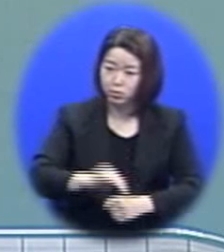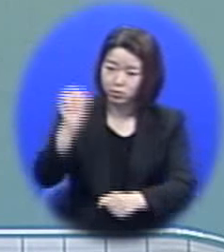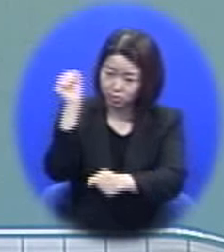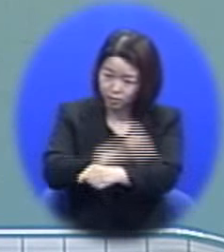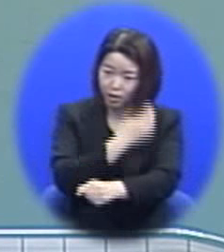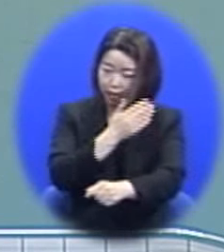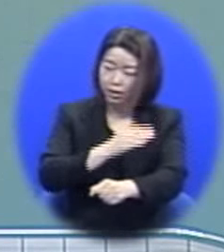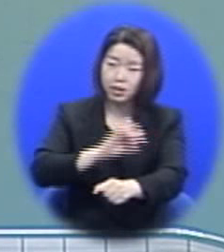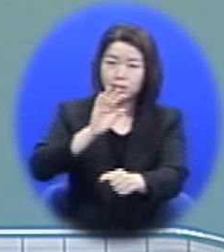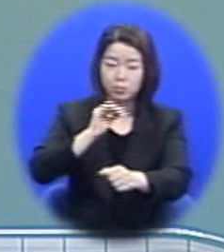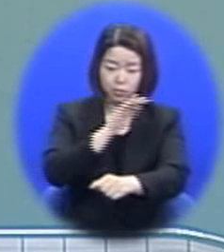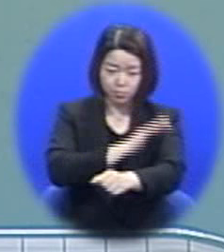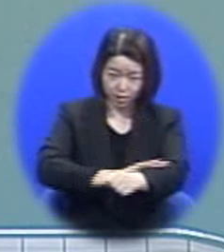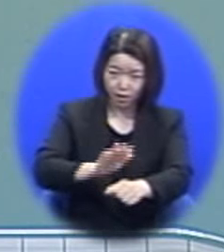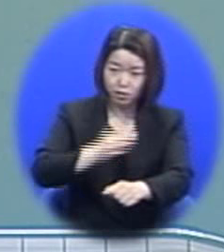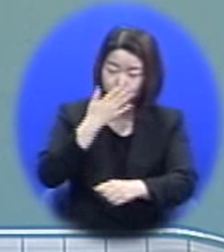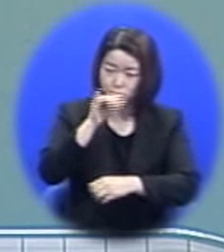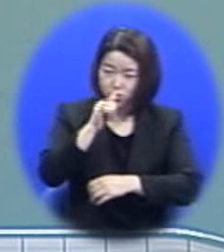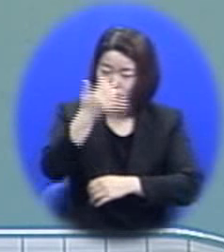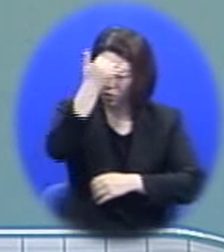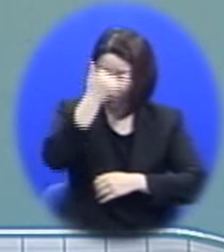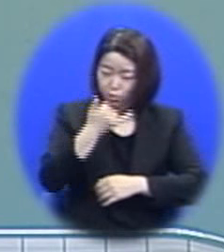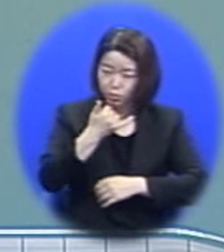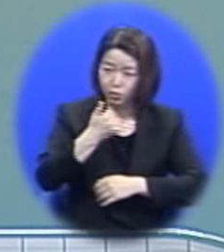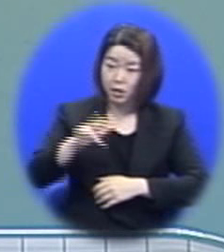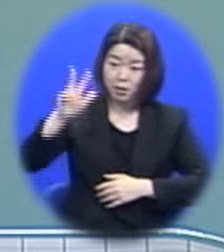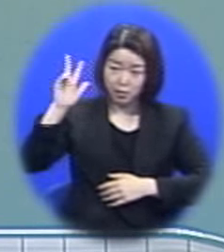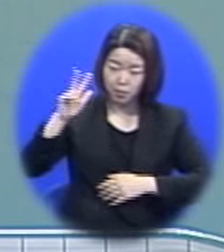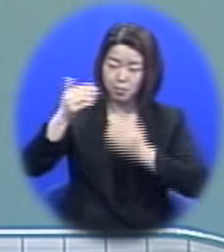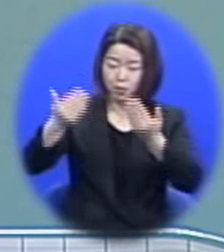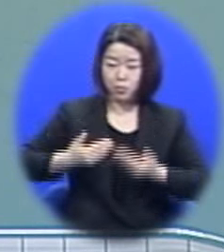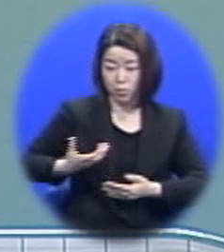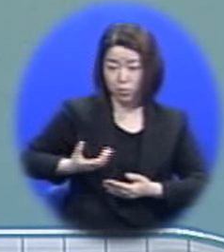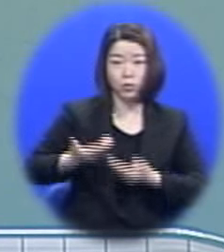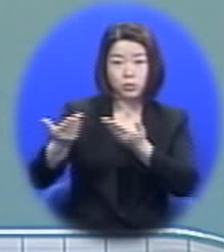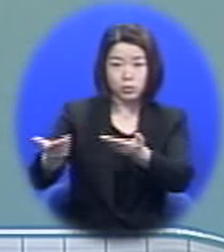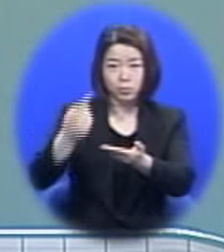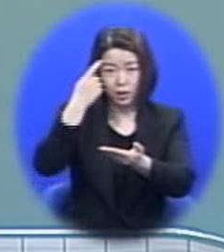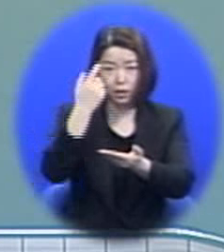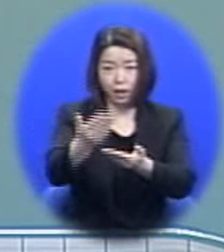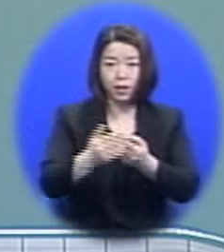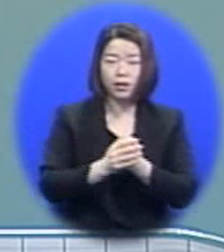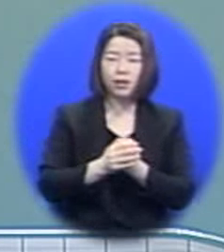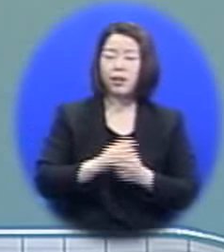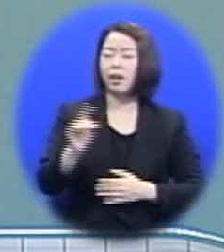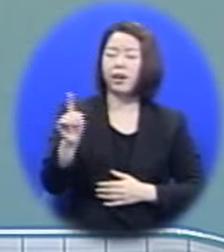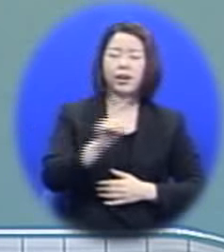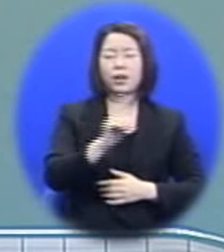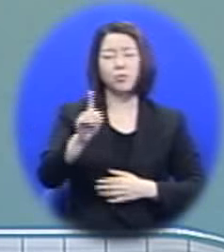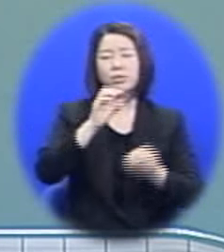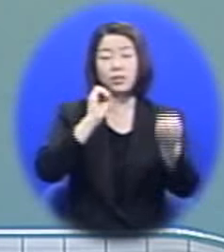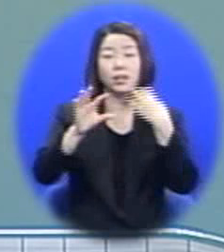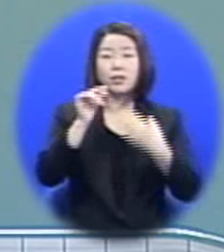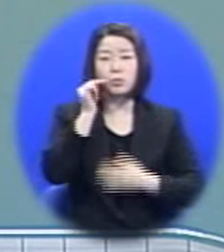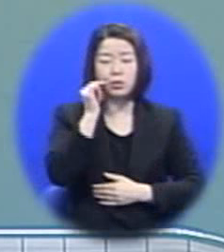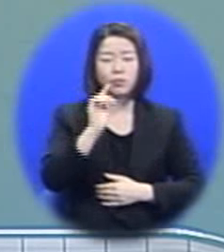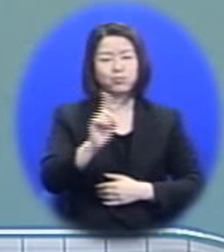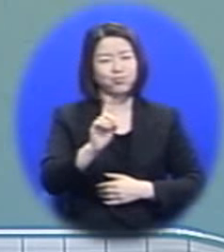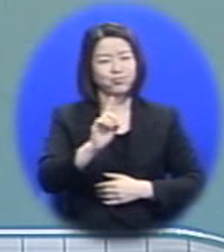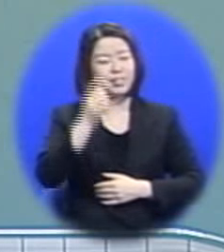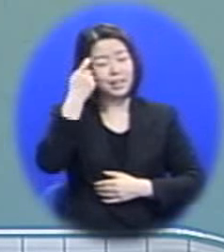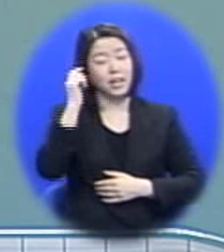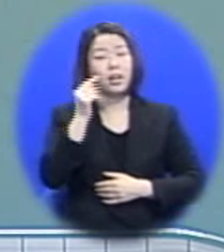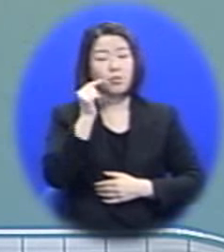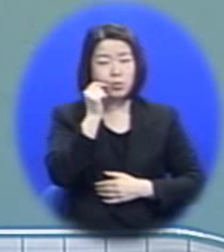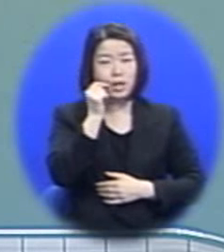너 효도할 거냐? 다짐 받고 전물려 줍니까? 아무것도 대답도 못 하고 무슨 생각도 못